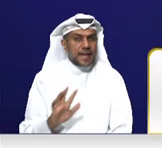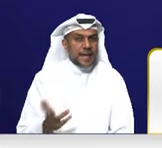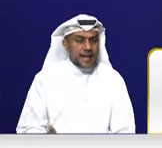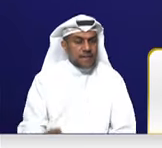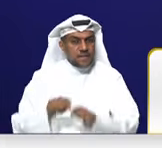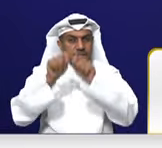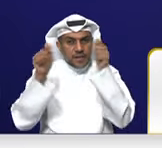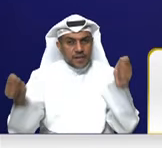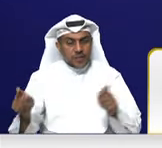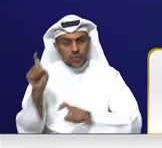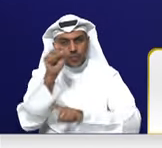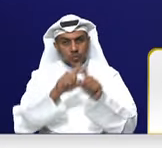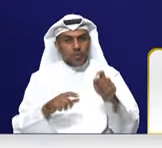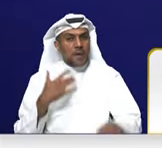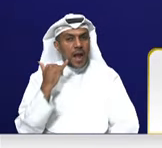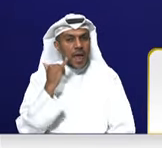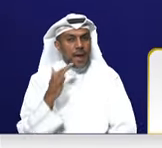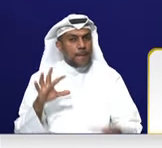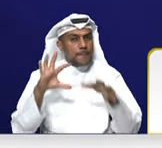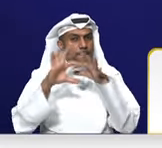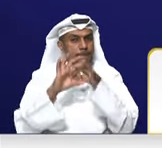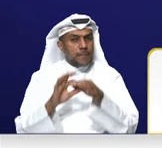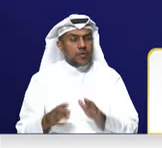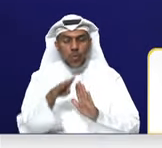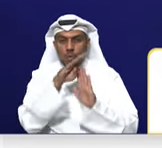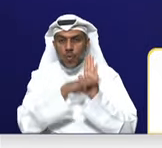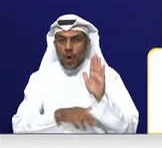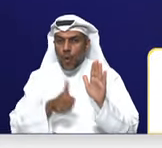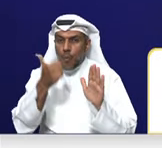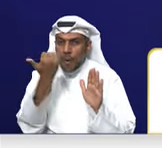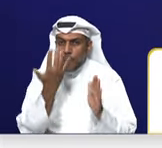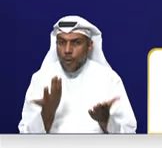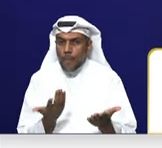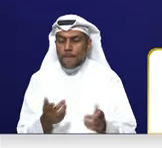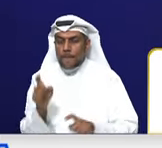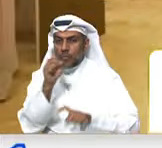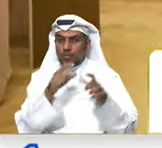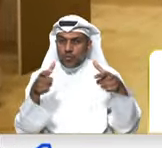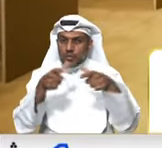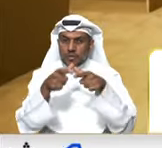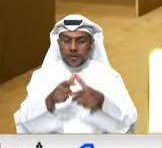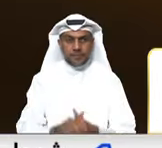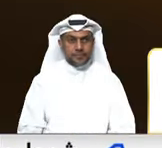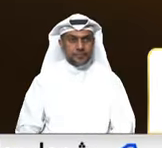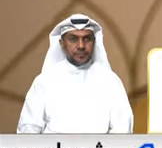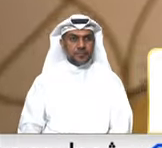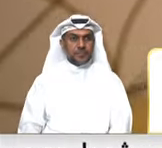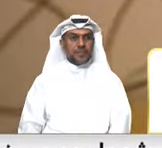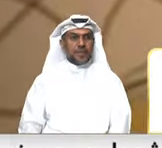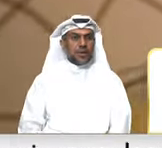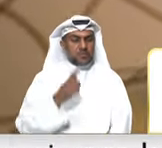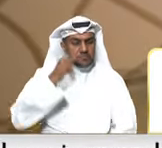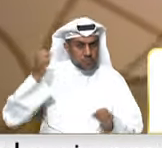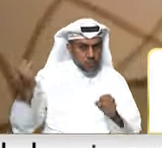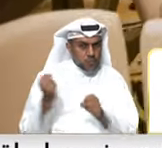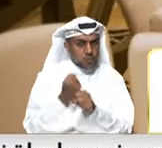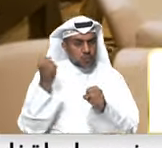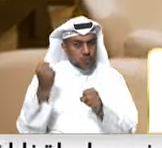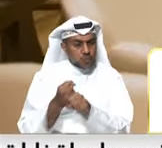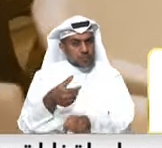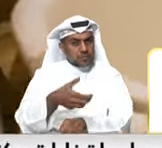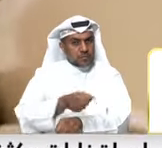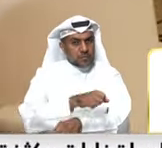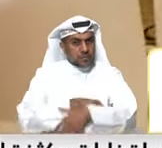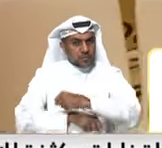لمجلس وزراء الخارجية العرب وأهم البنود اللي طرحت على طاولة المجلس الاجتماع. جاءت الترتيبات على جاهزية